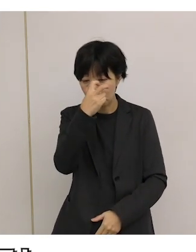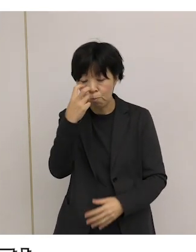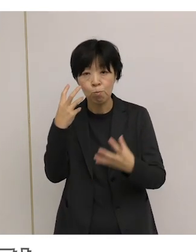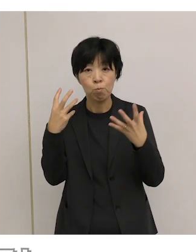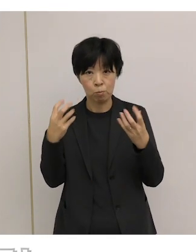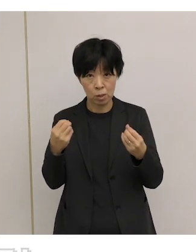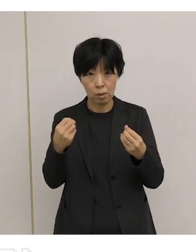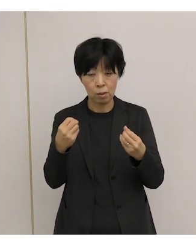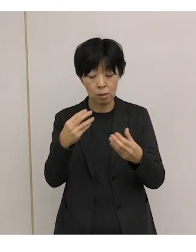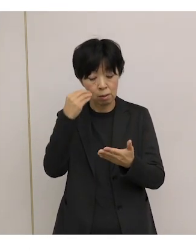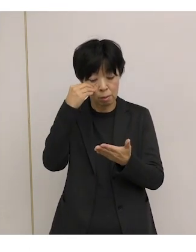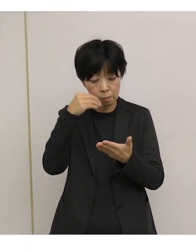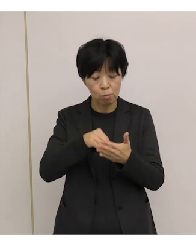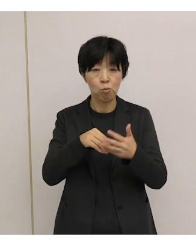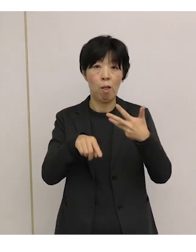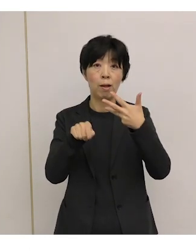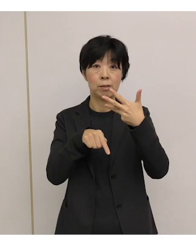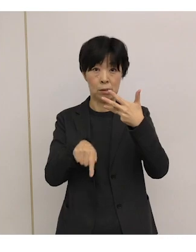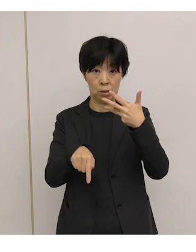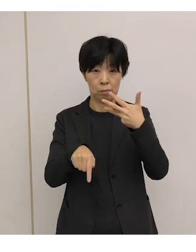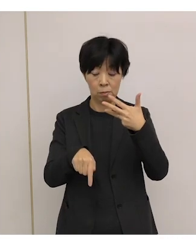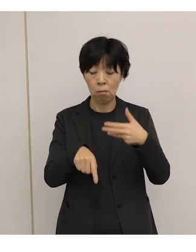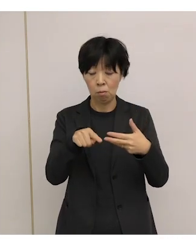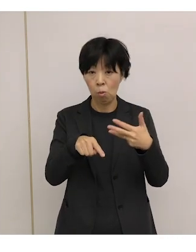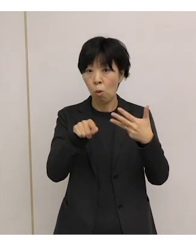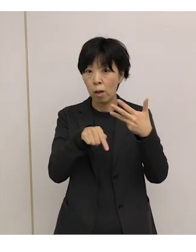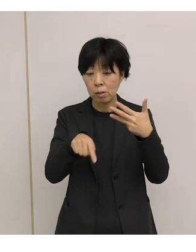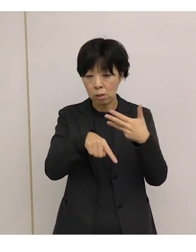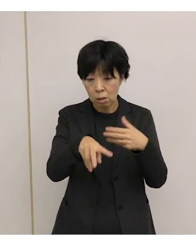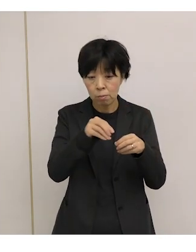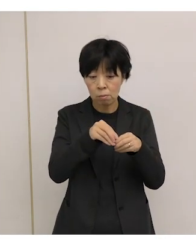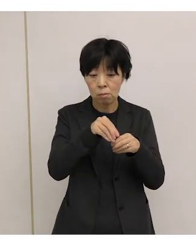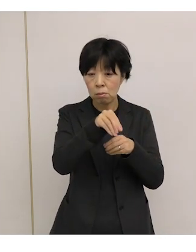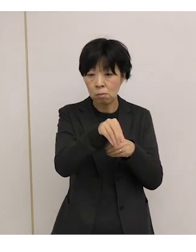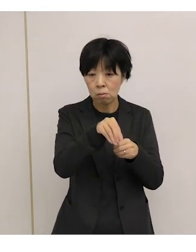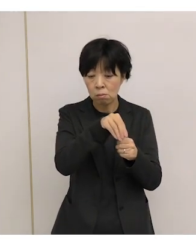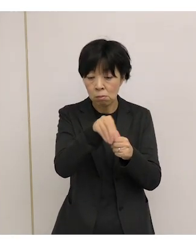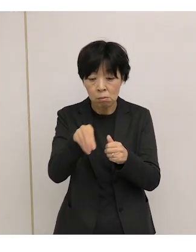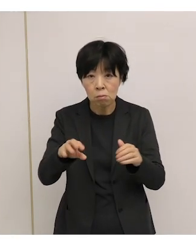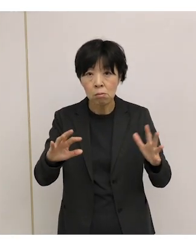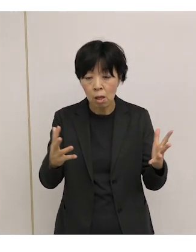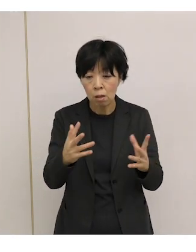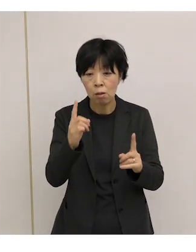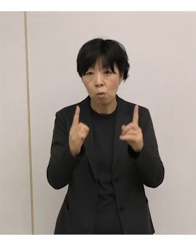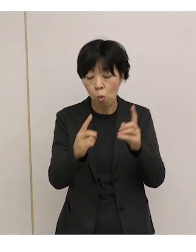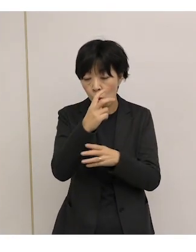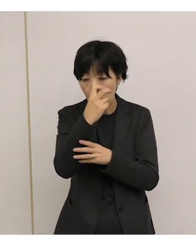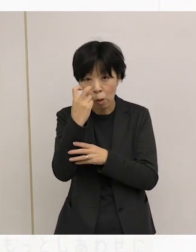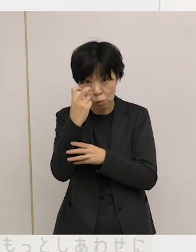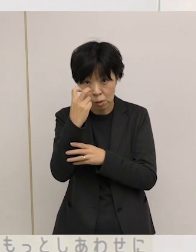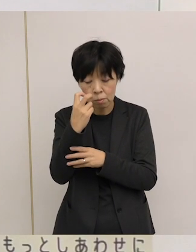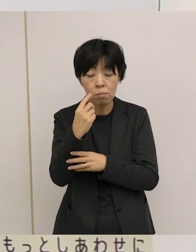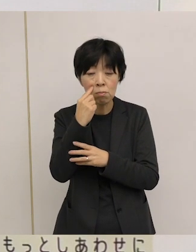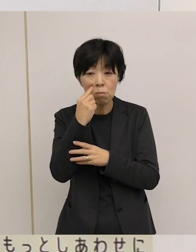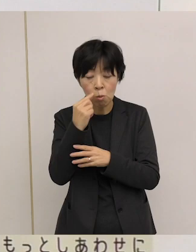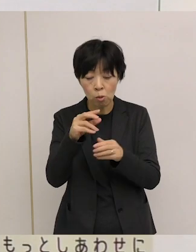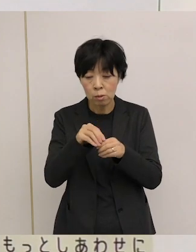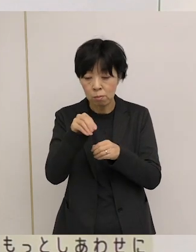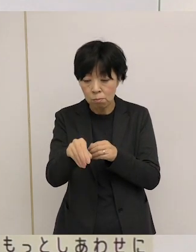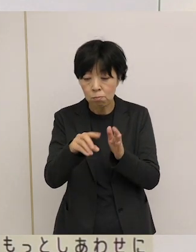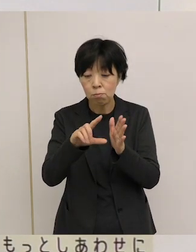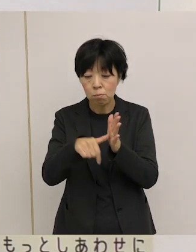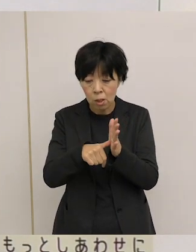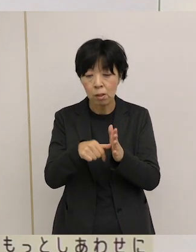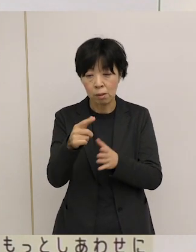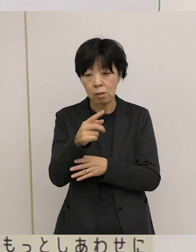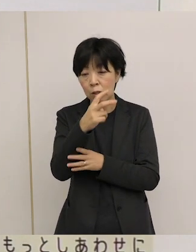が発生しています。迅速に調査を行い、接触者等の検査につなげていきます。本市は